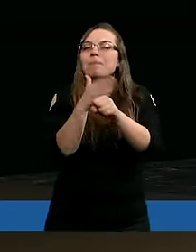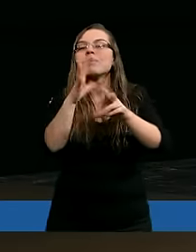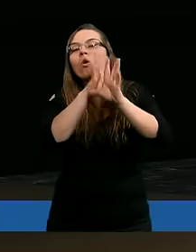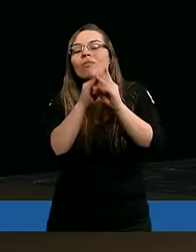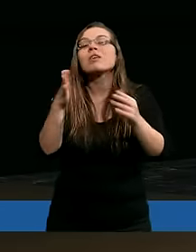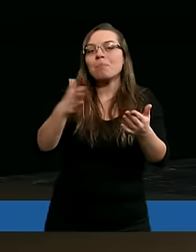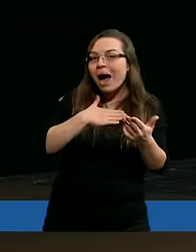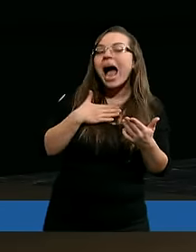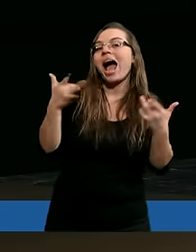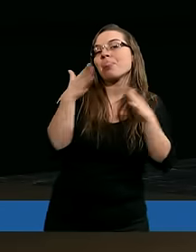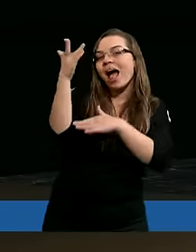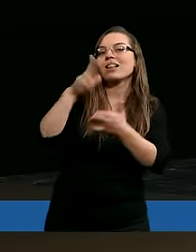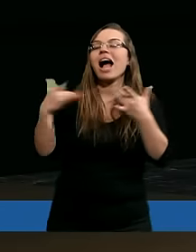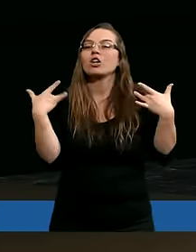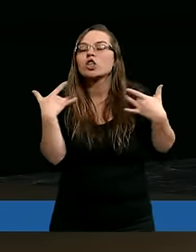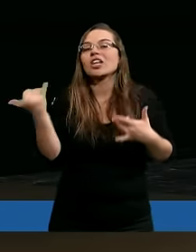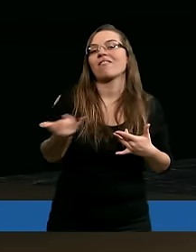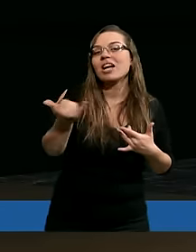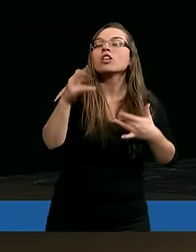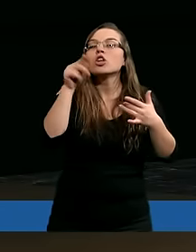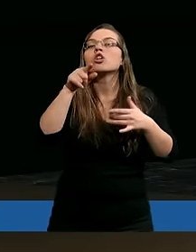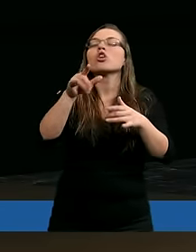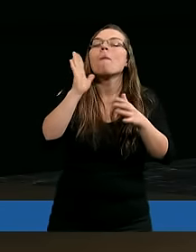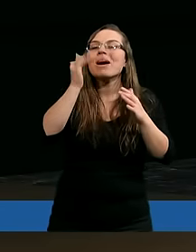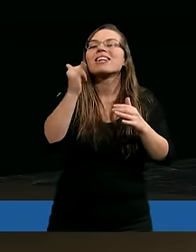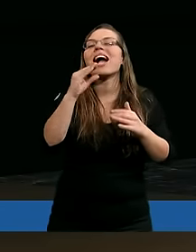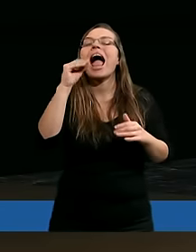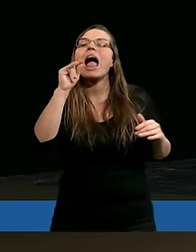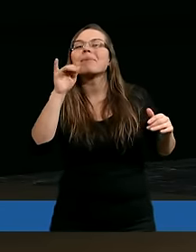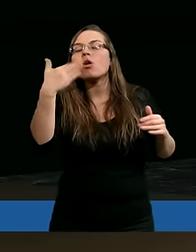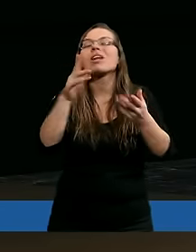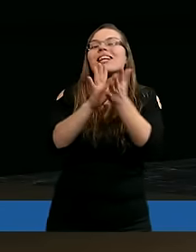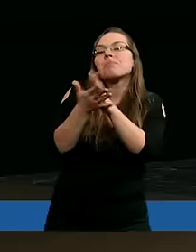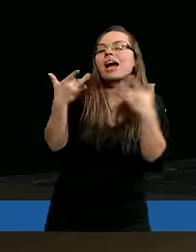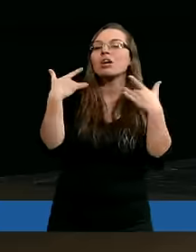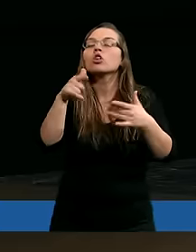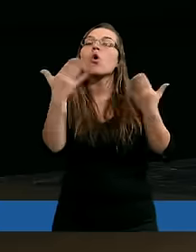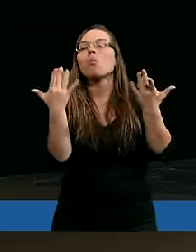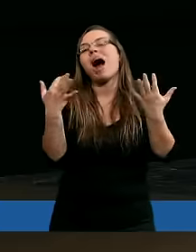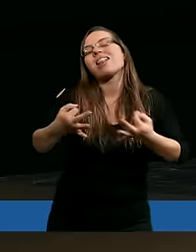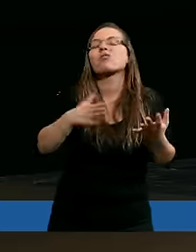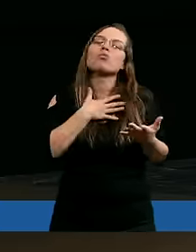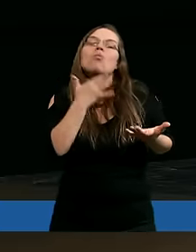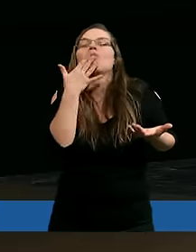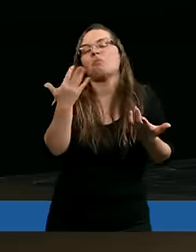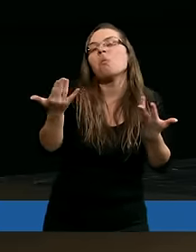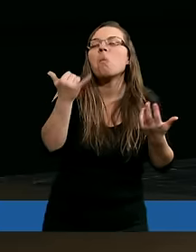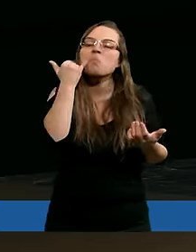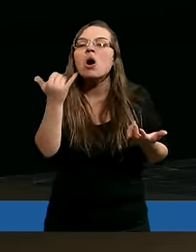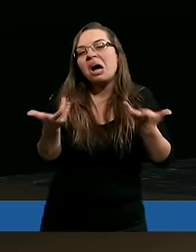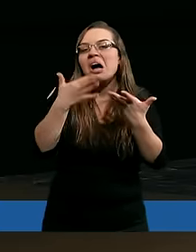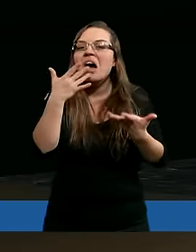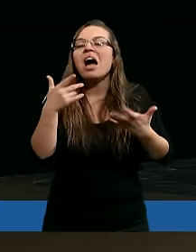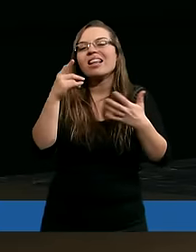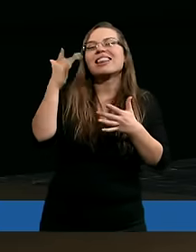to życie wieczne i z perspektywy wieczności to będzie jakiś epizod. Wiem, że to się tak łatwo mówi teraz tutaj, bo właśnie